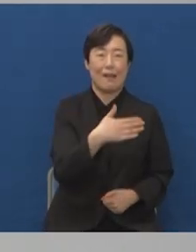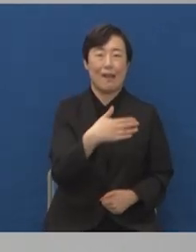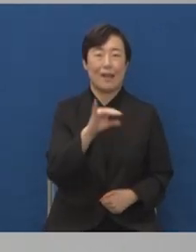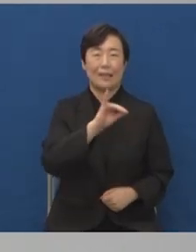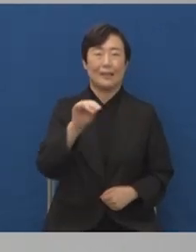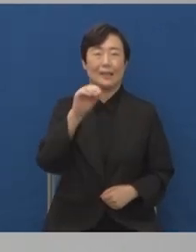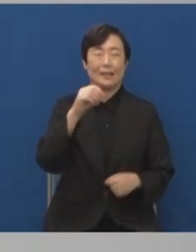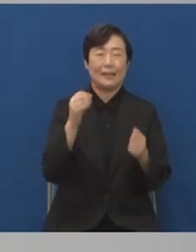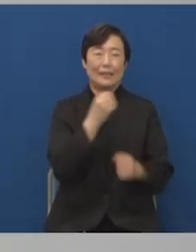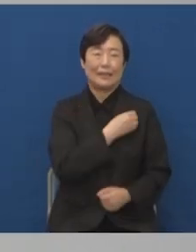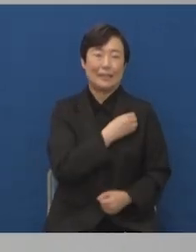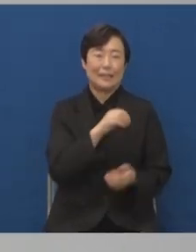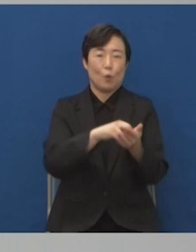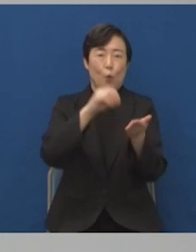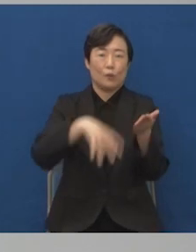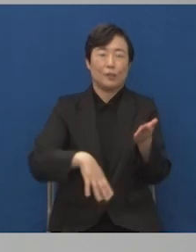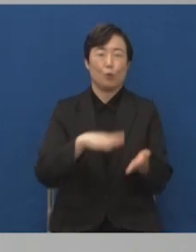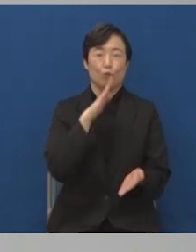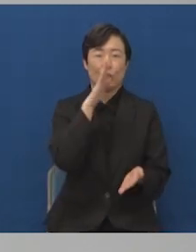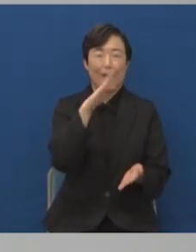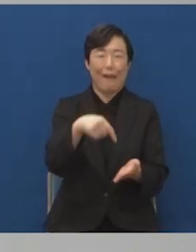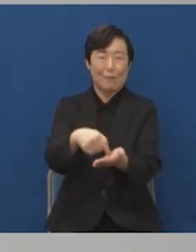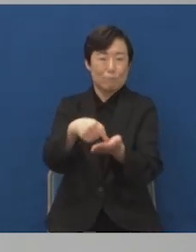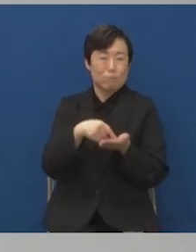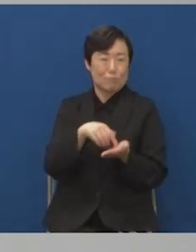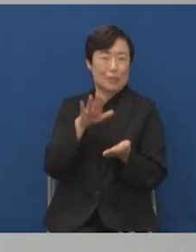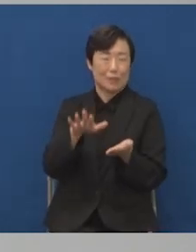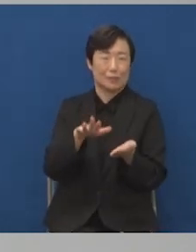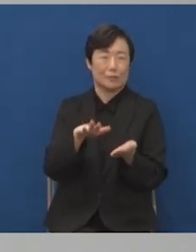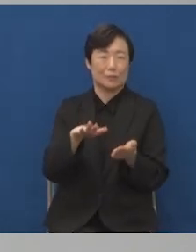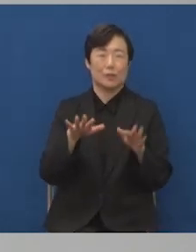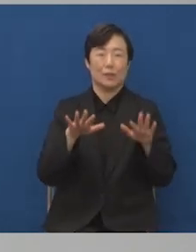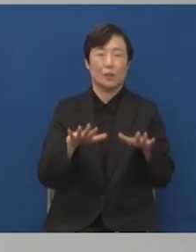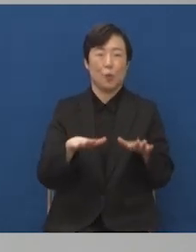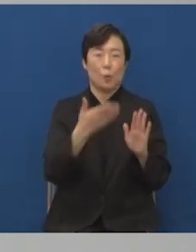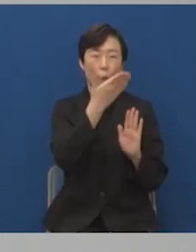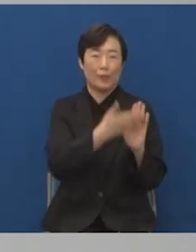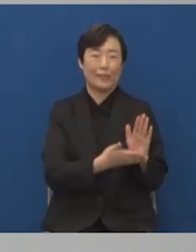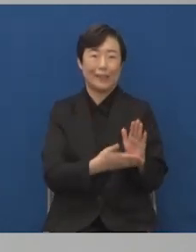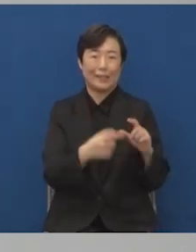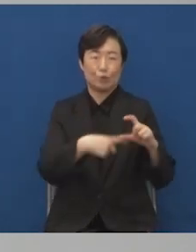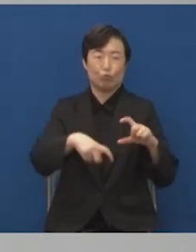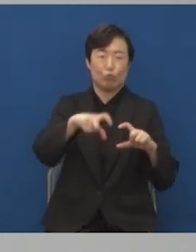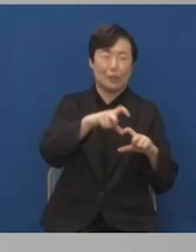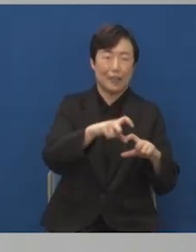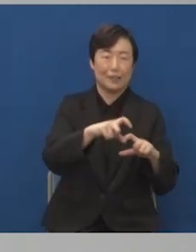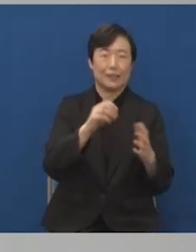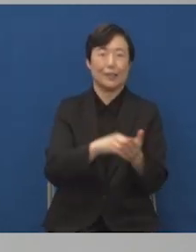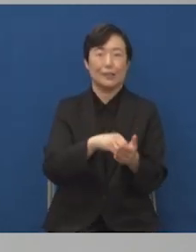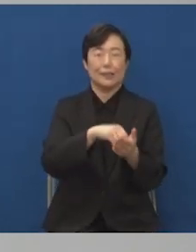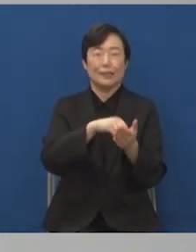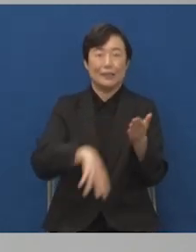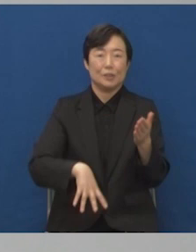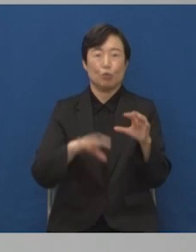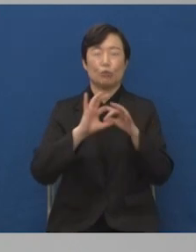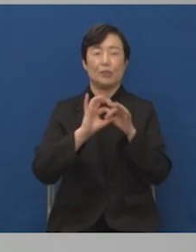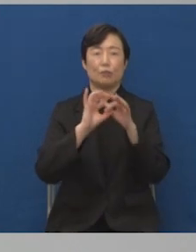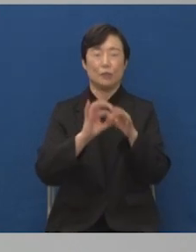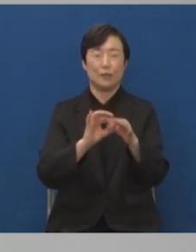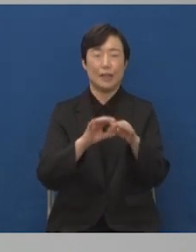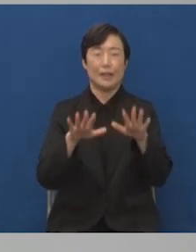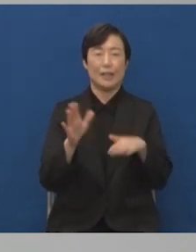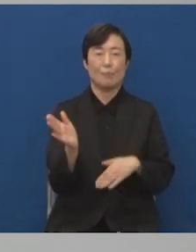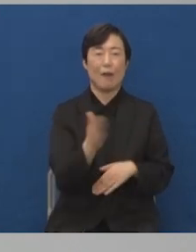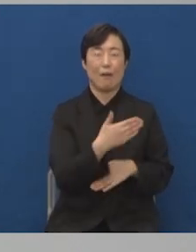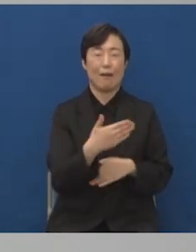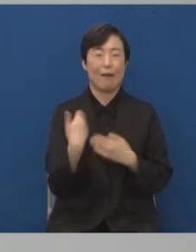出されております。よって本日の日程に追加し、市会議員の辞職についてをこれより直ちに上程することに